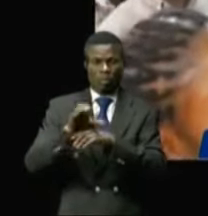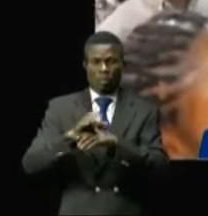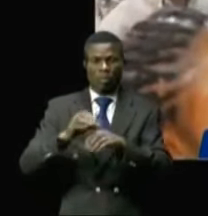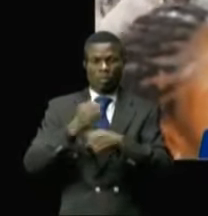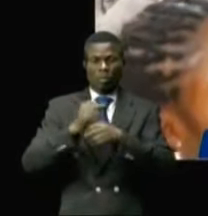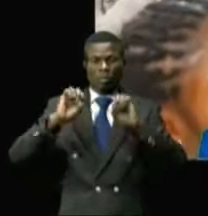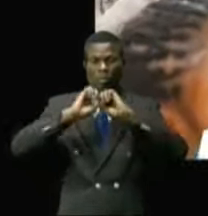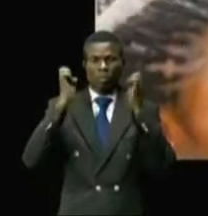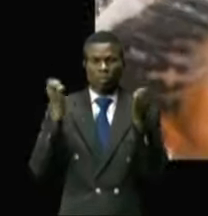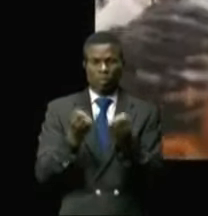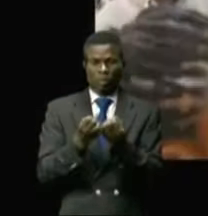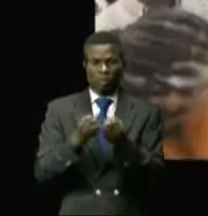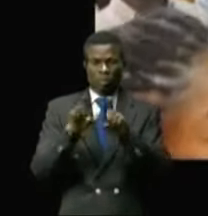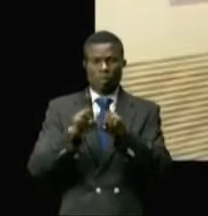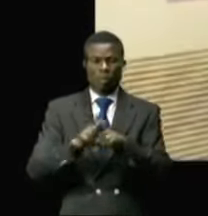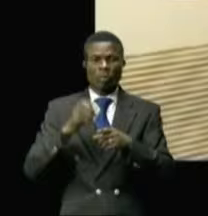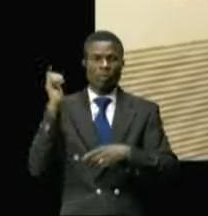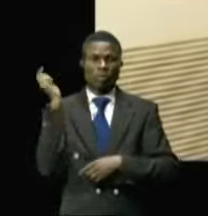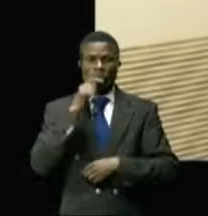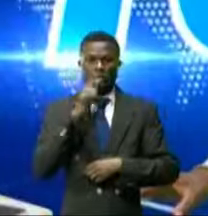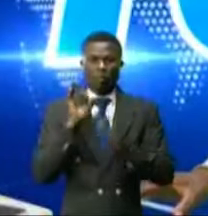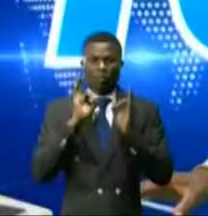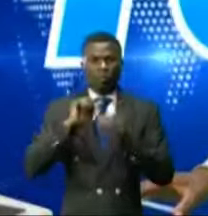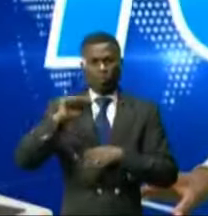d'entrepreneuriat, aussi des inventions.